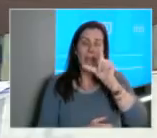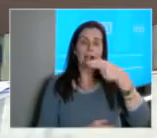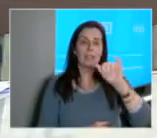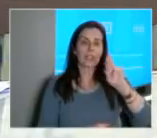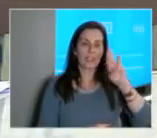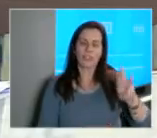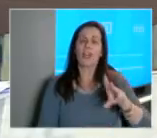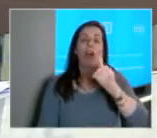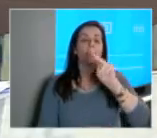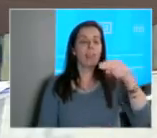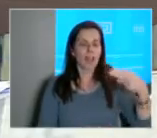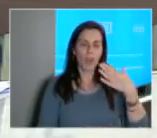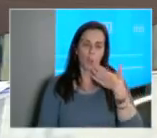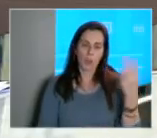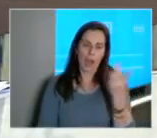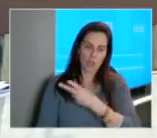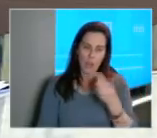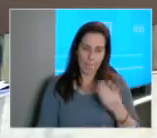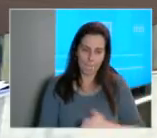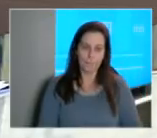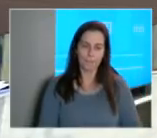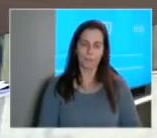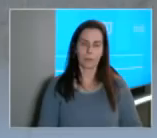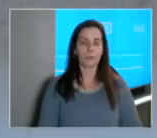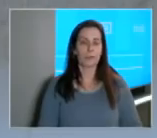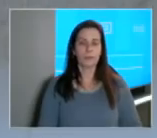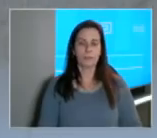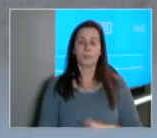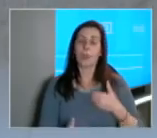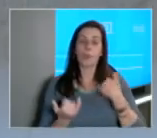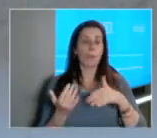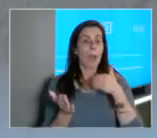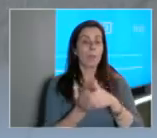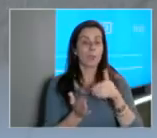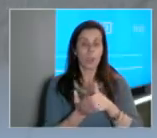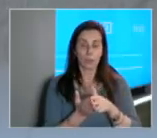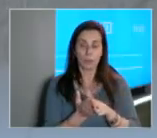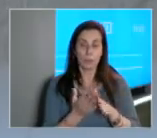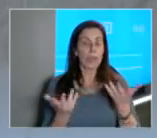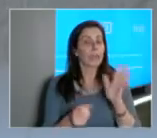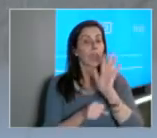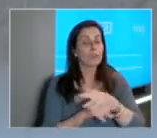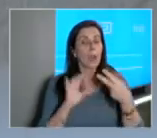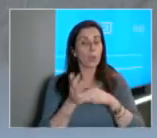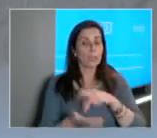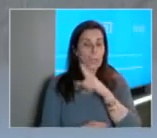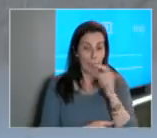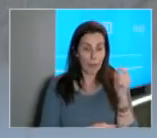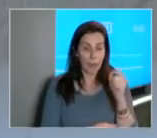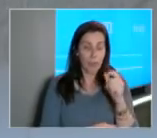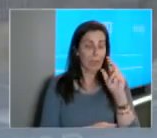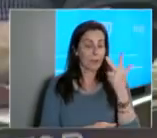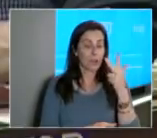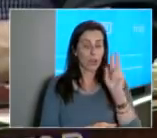הירש, דנה בן שמעון, תודה רבה לכם. תודה. אנחנו ממשיכים עכשיו עם ההשלכות של עסקת המאה. ביום